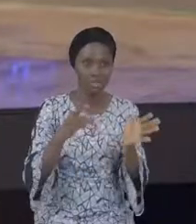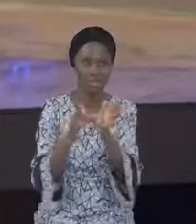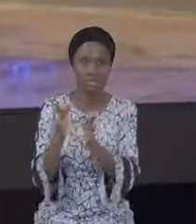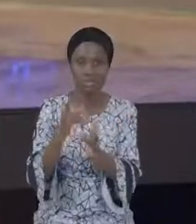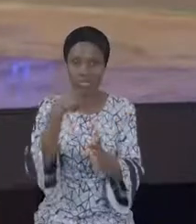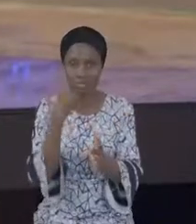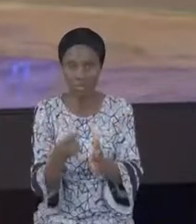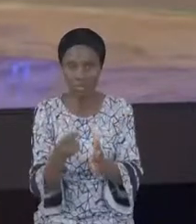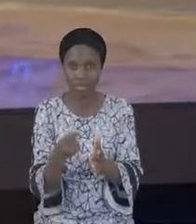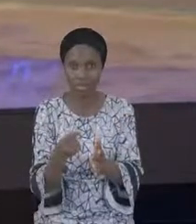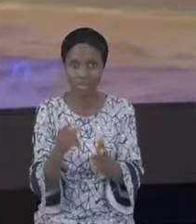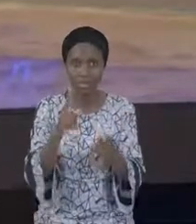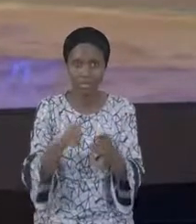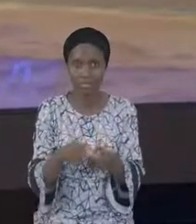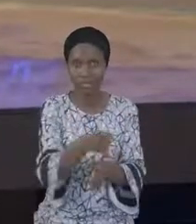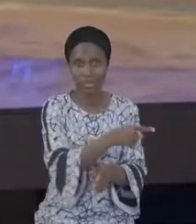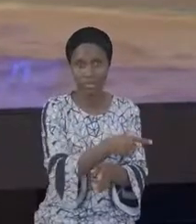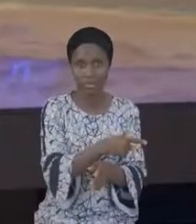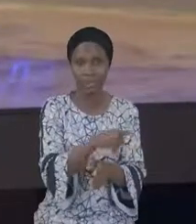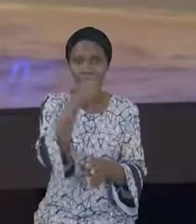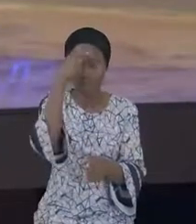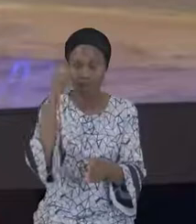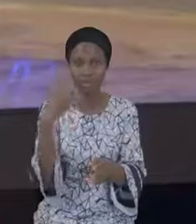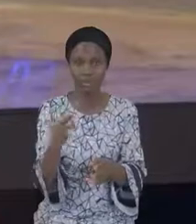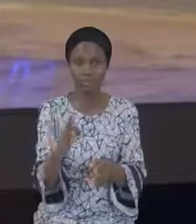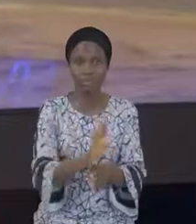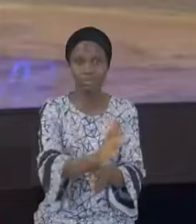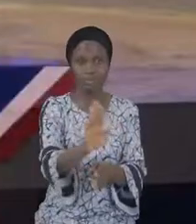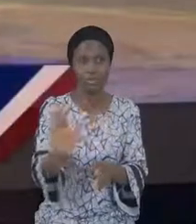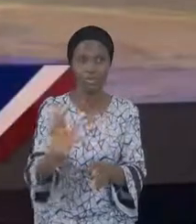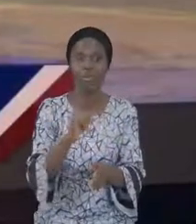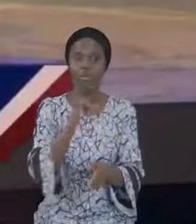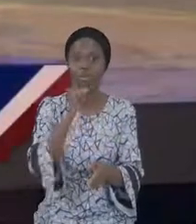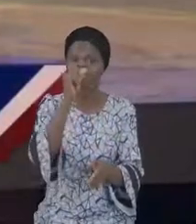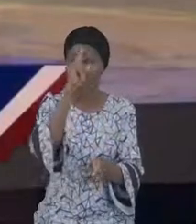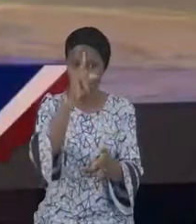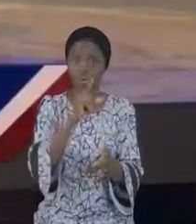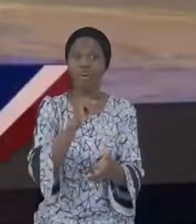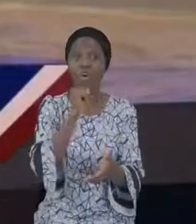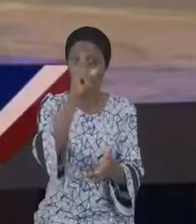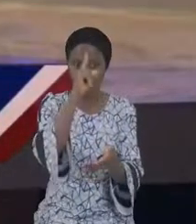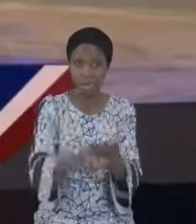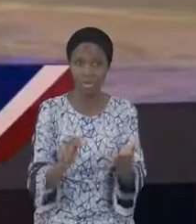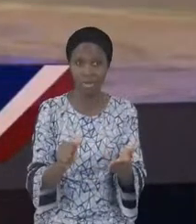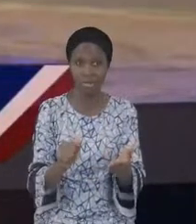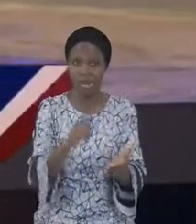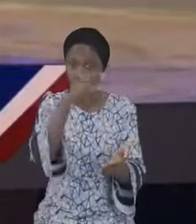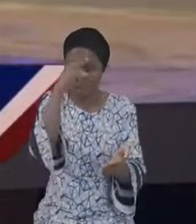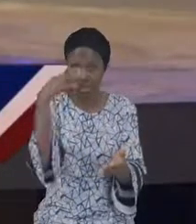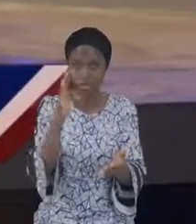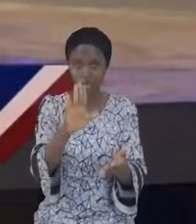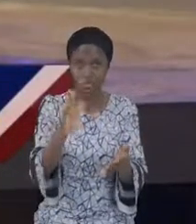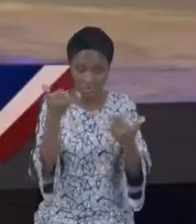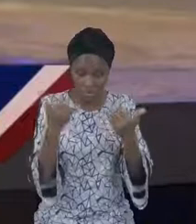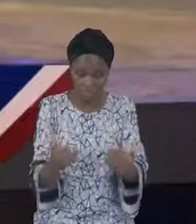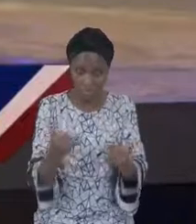Jesus said unto them, cause because de votre of your incrédulité, your present stage, Jésus, your present état,